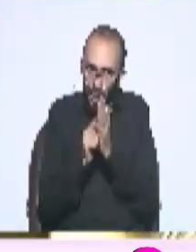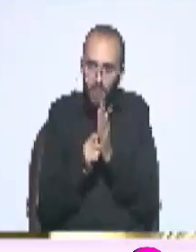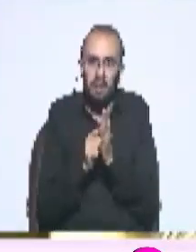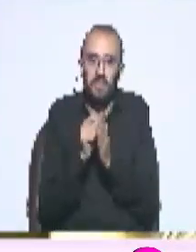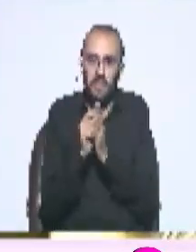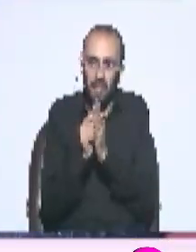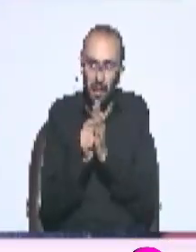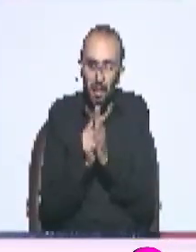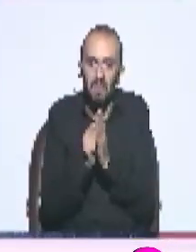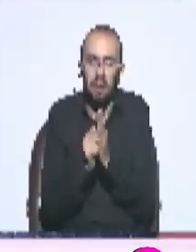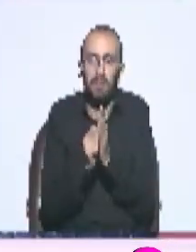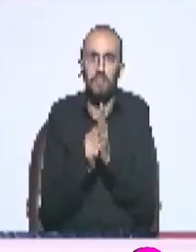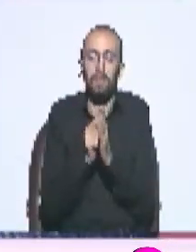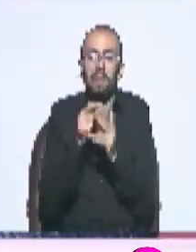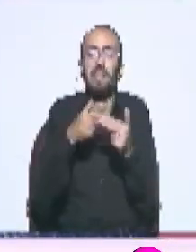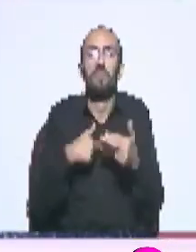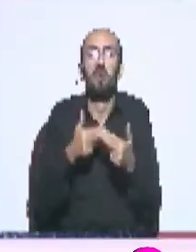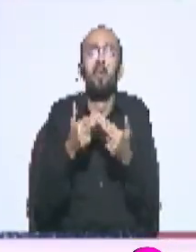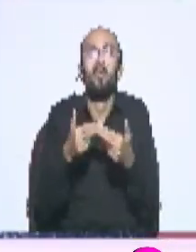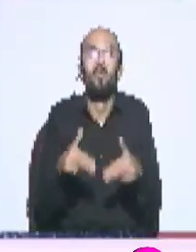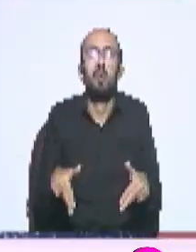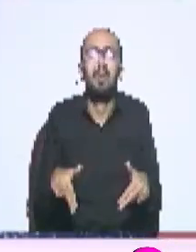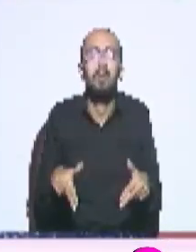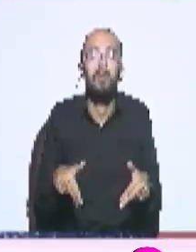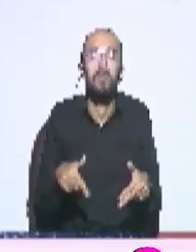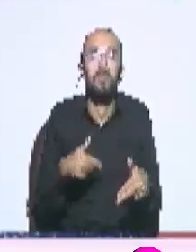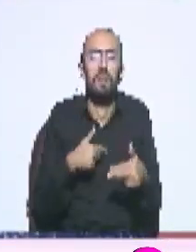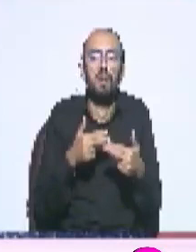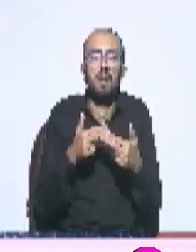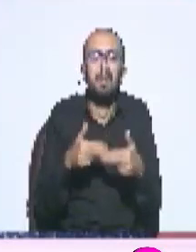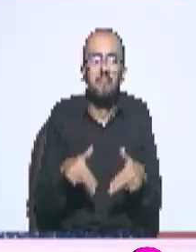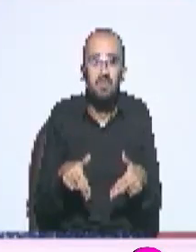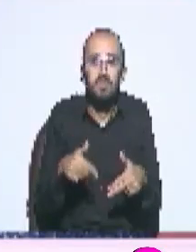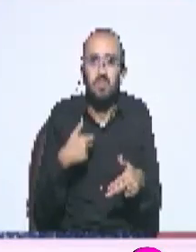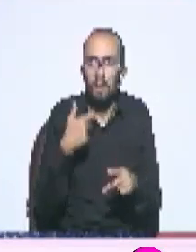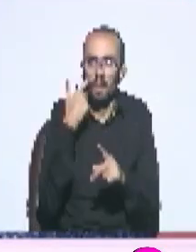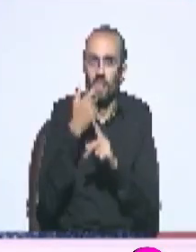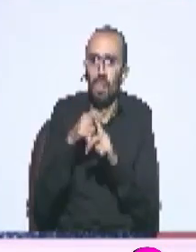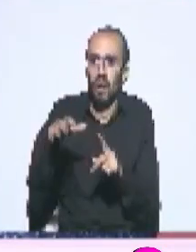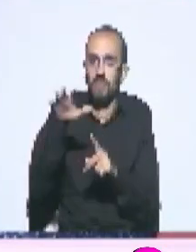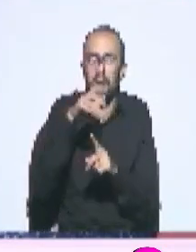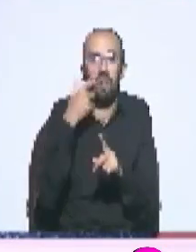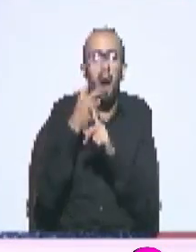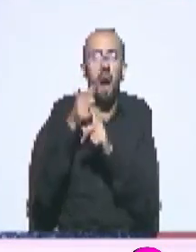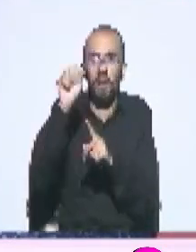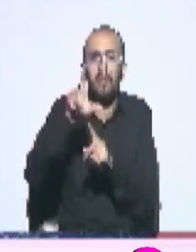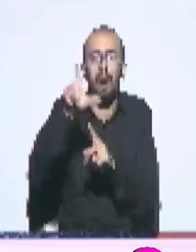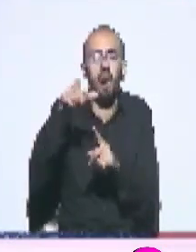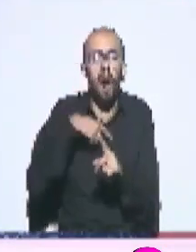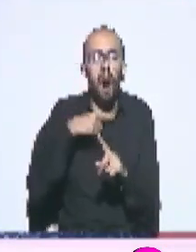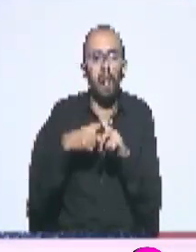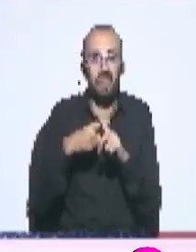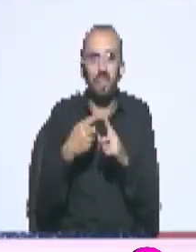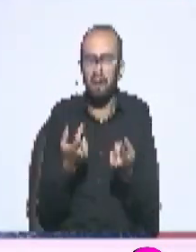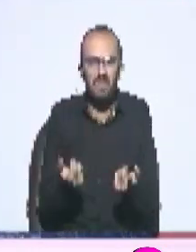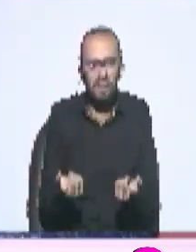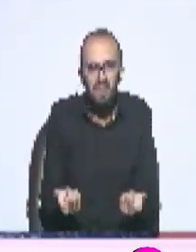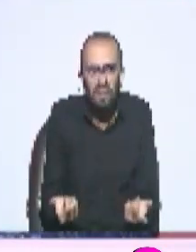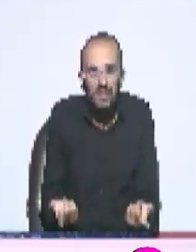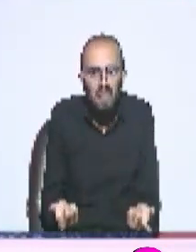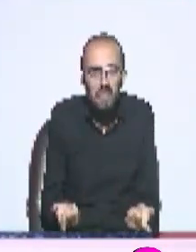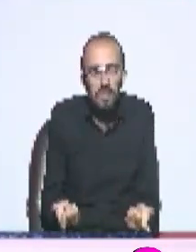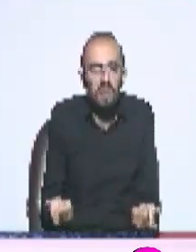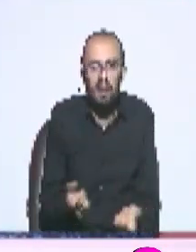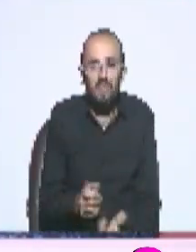طبعا بقول له دي اسمها حدود بقول له دي اسمها ان احنا بناخد بالنا من راي الناس اكت من راحتنا بقول له دي اسمها كذا بسمي له